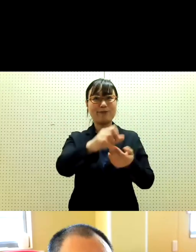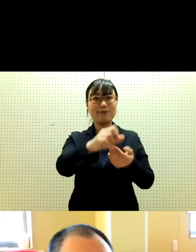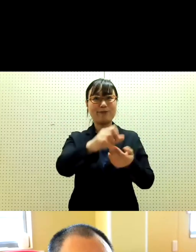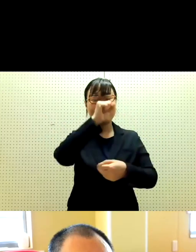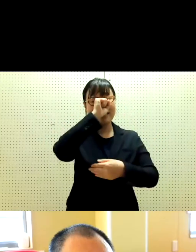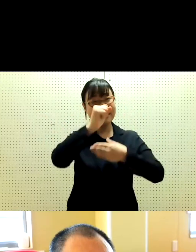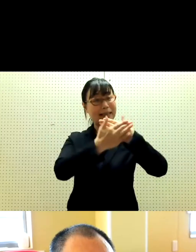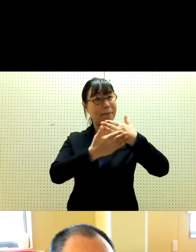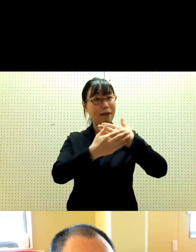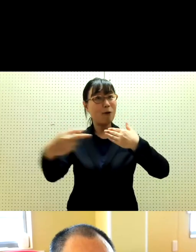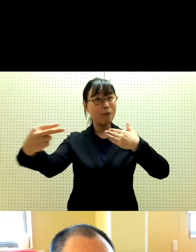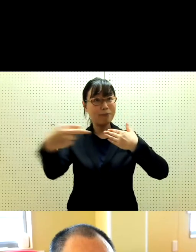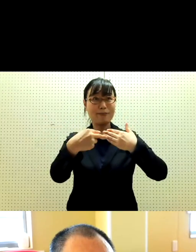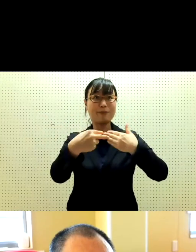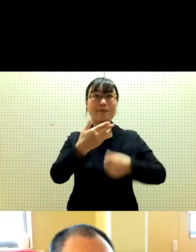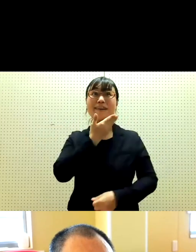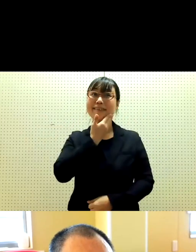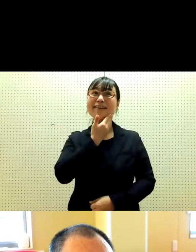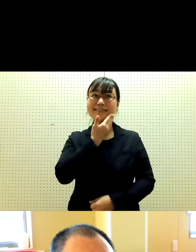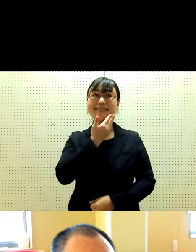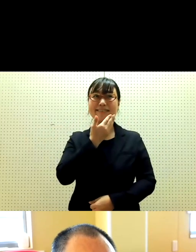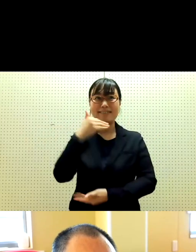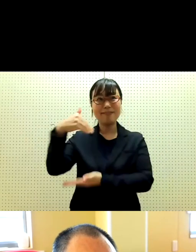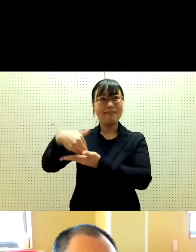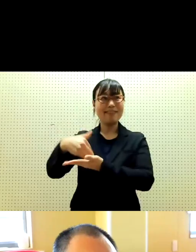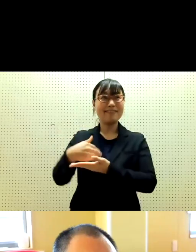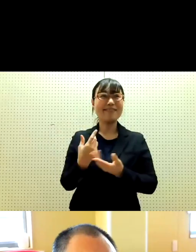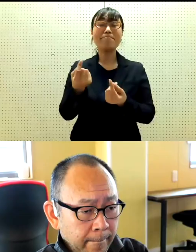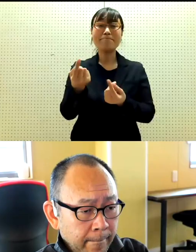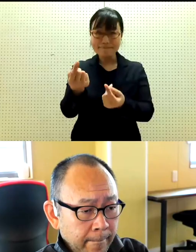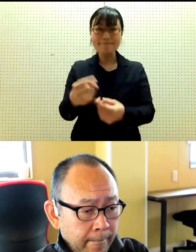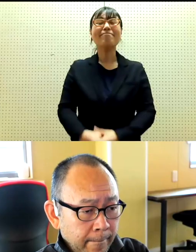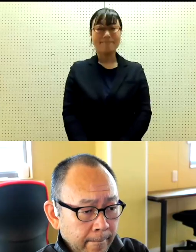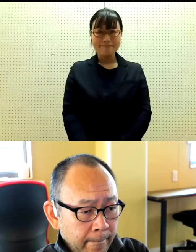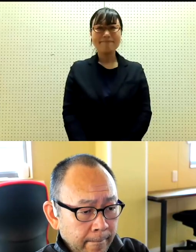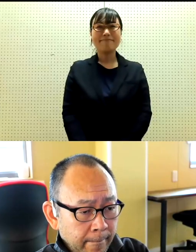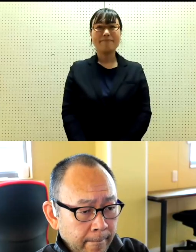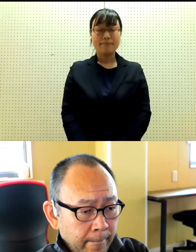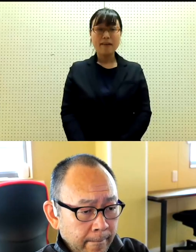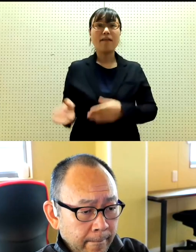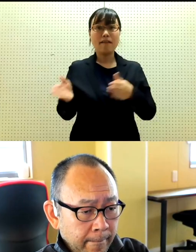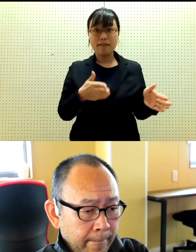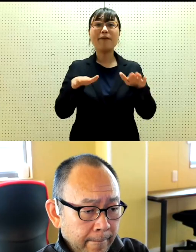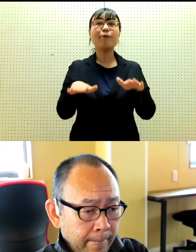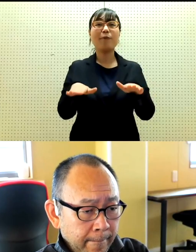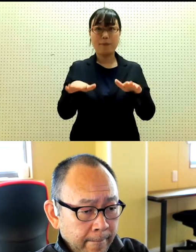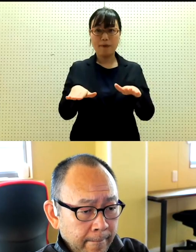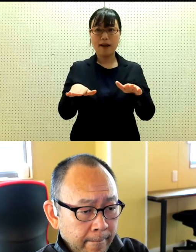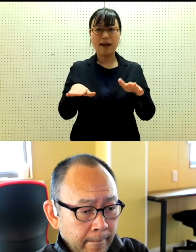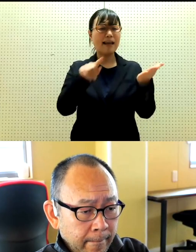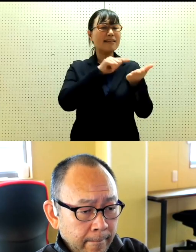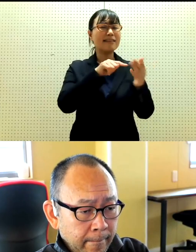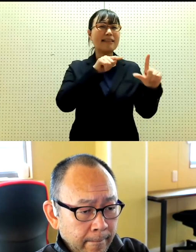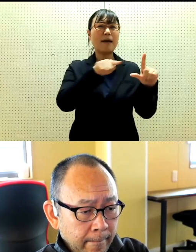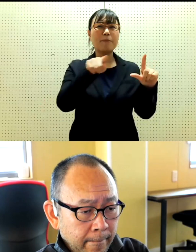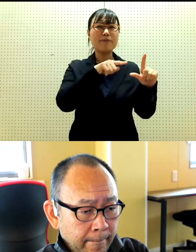くということが大切であるというお話をいただいたところです。そこで本日はタブレット依存などへの懸